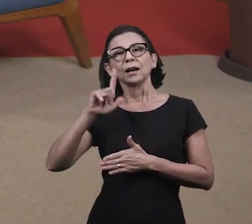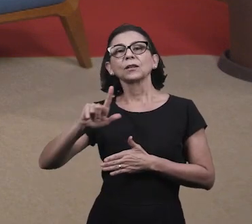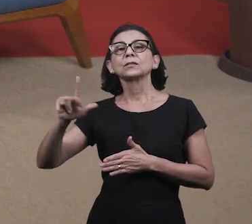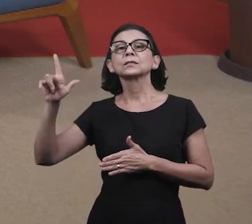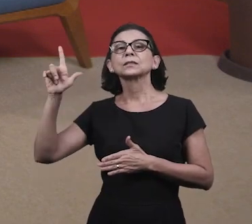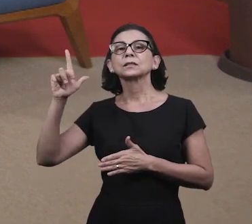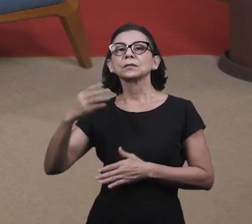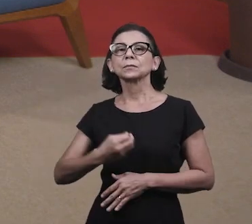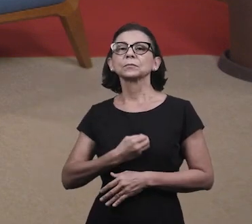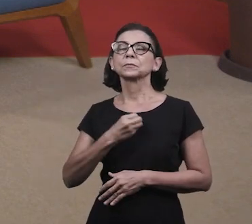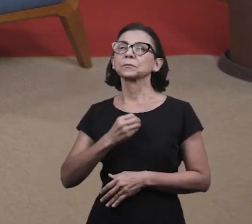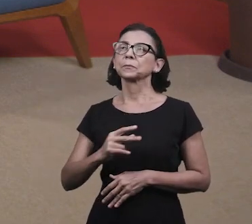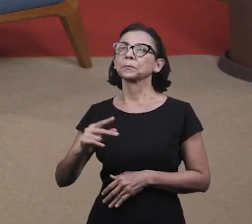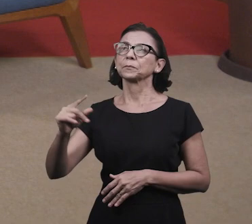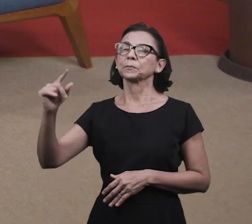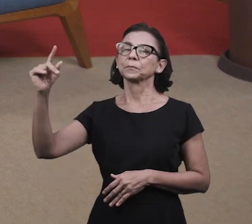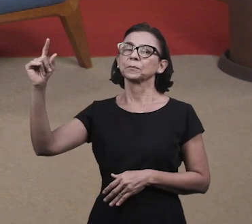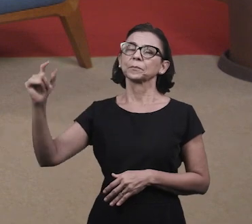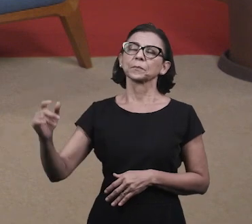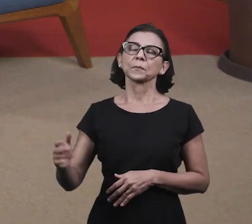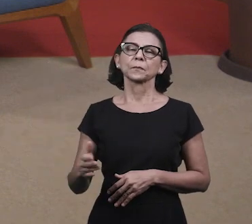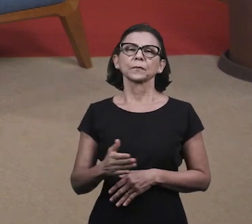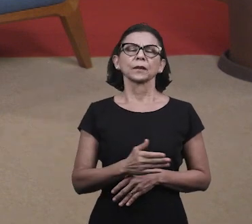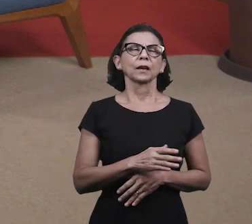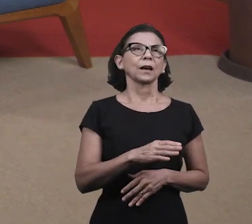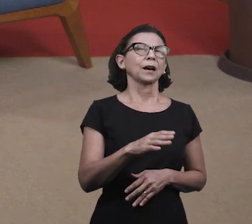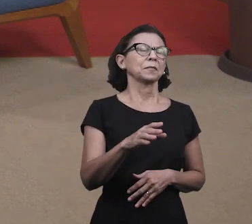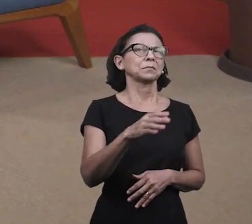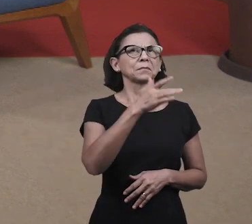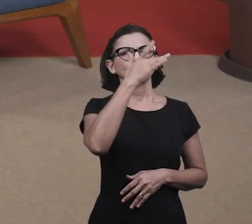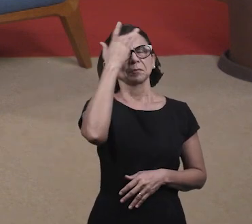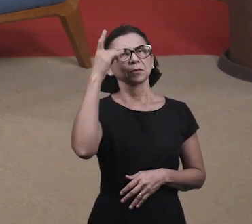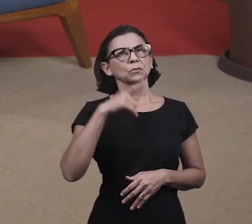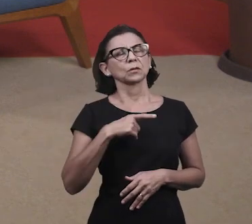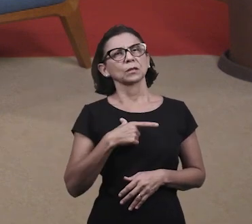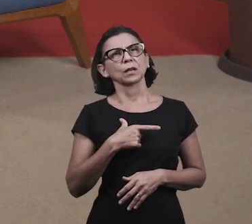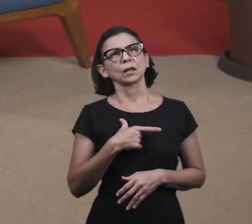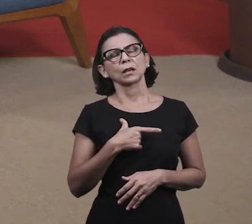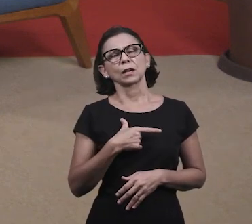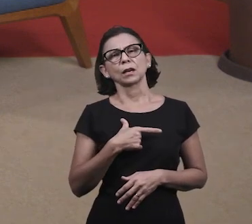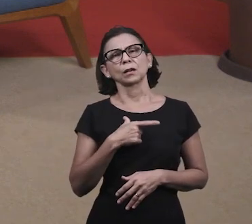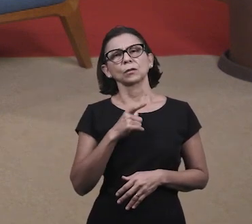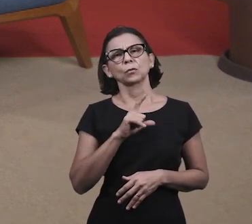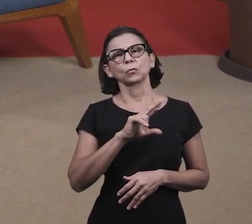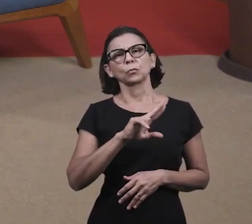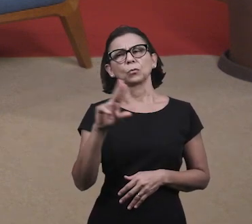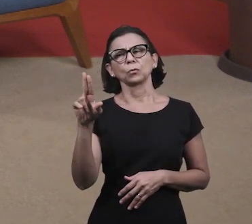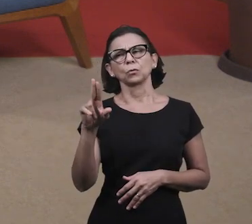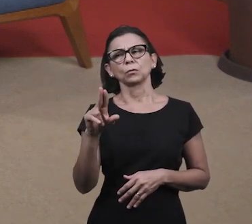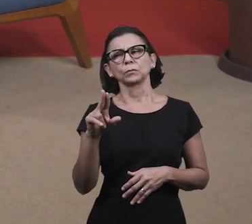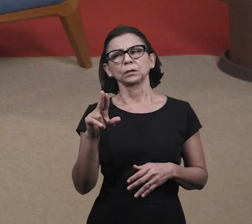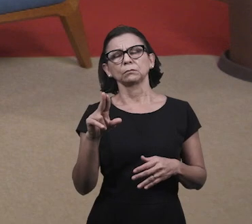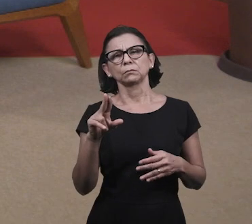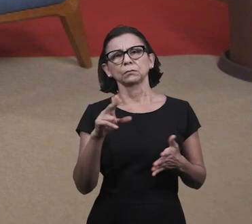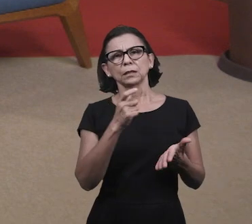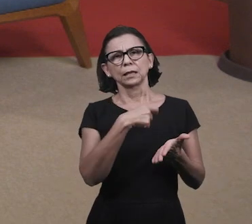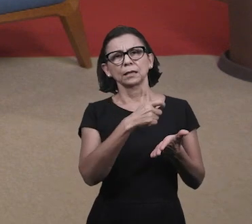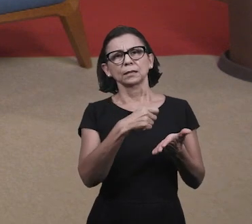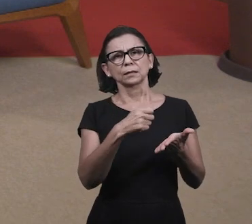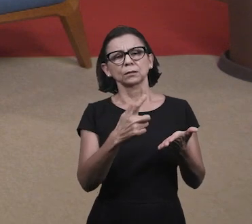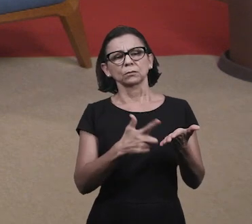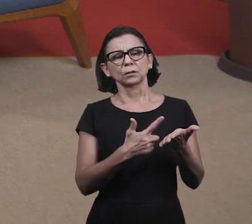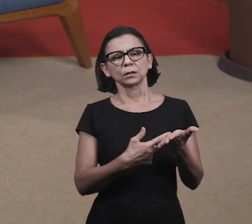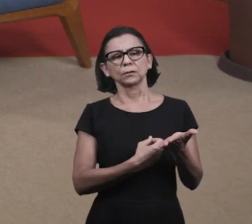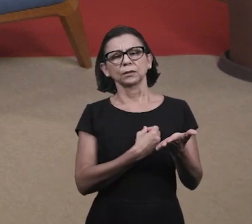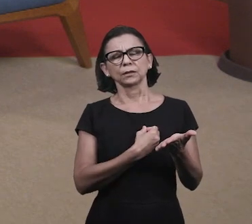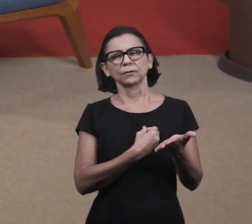rester, il va recevoir l'éternité. Mais une fois que l'homme, il a son nom écrit dans le livre de la vie, il entre dans le